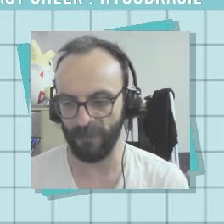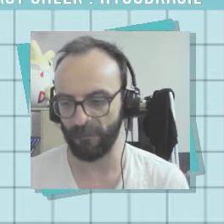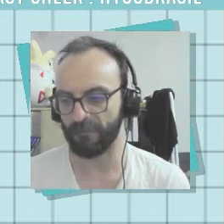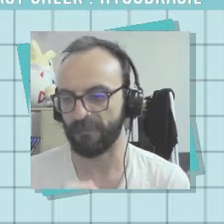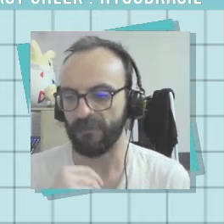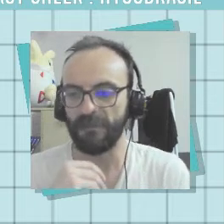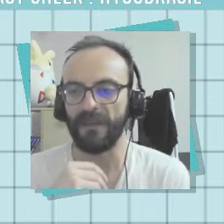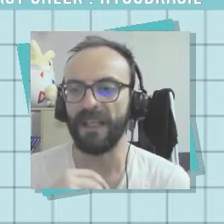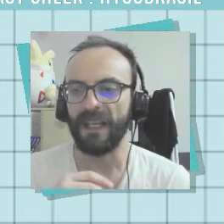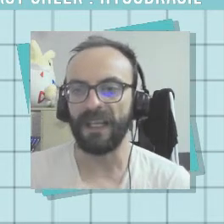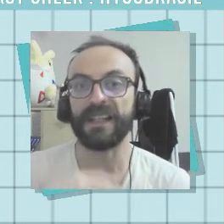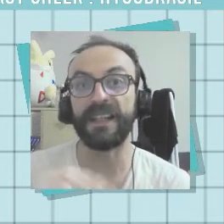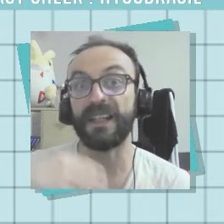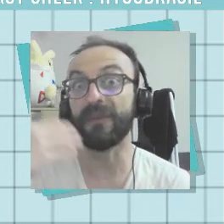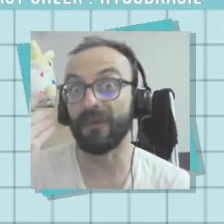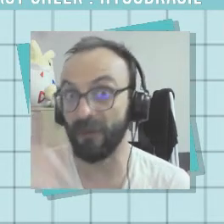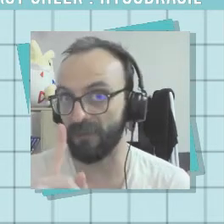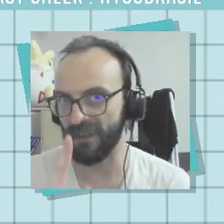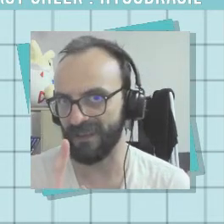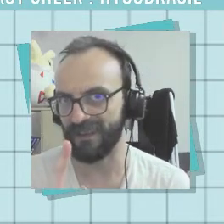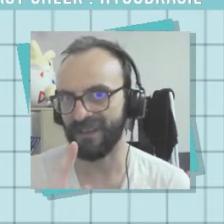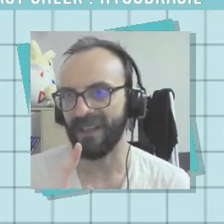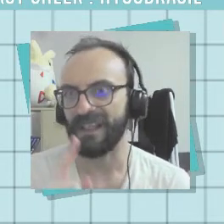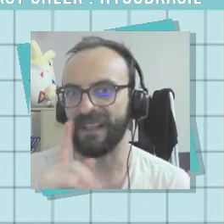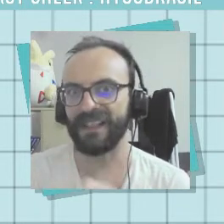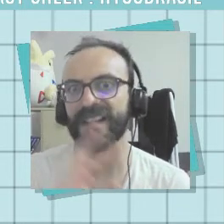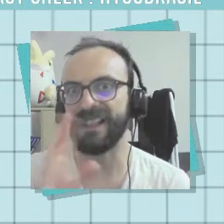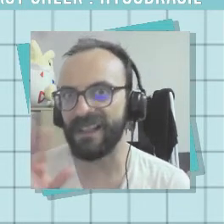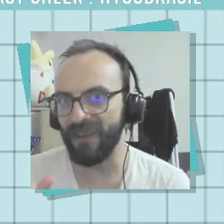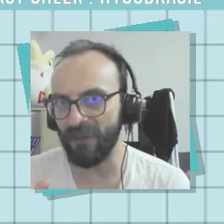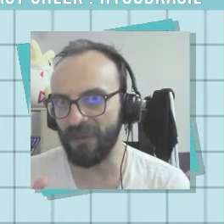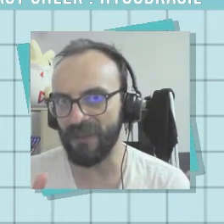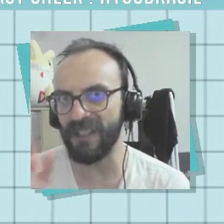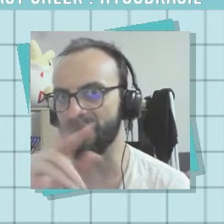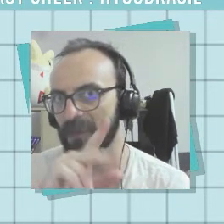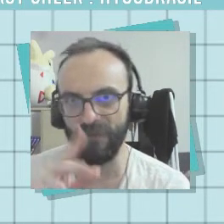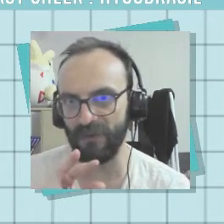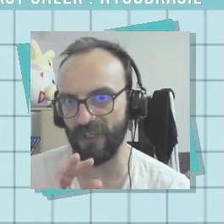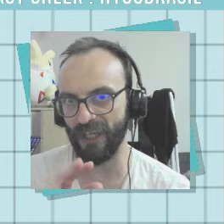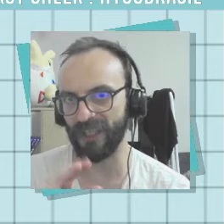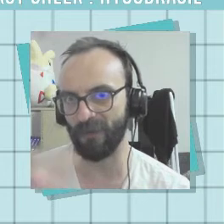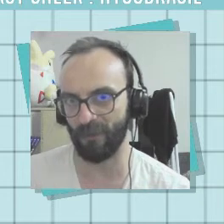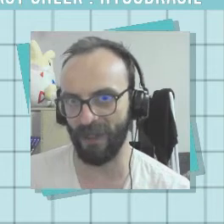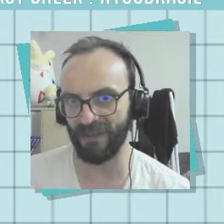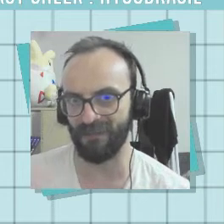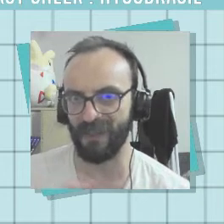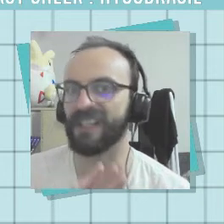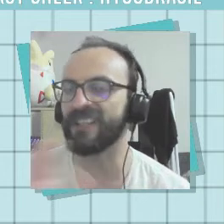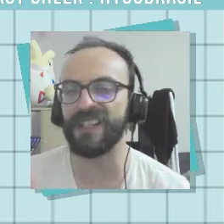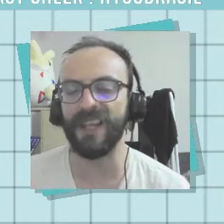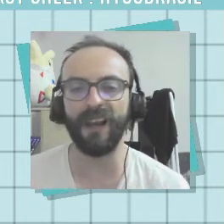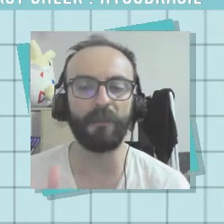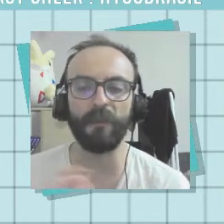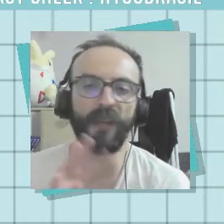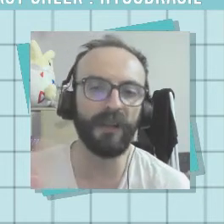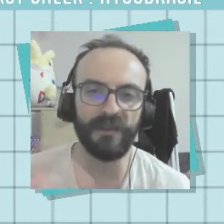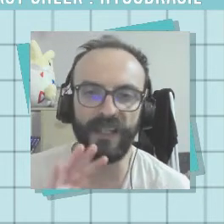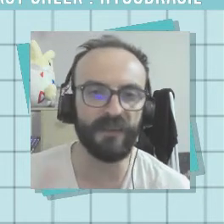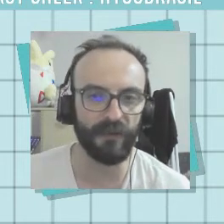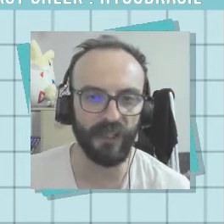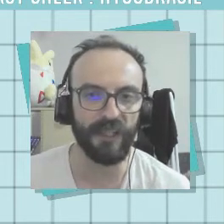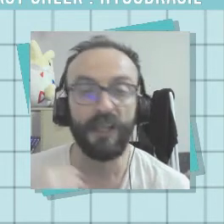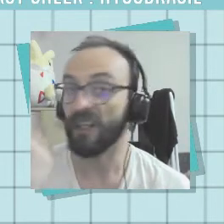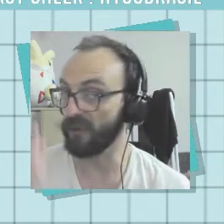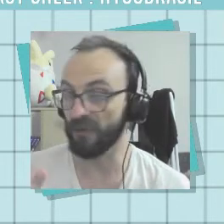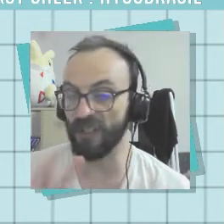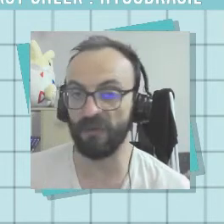signe et essayer de le deviner. C'est-à-dire que s'il hésite entre deux signes, il peut vous suggérer les deux, par exemple. Et il signe à peu près à une vitesse